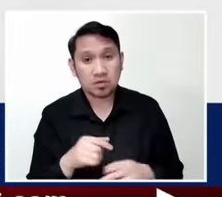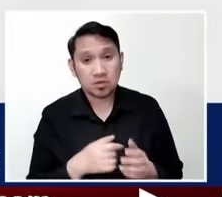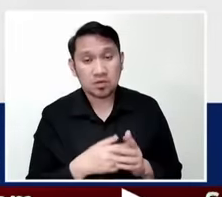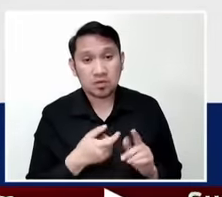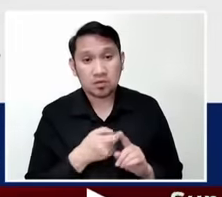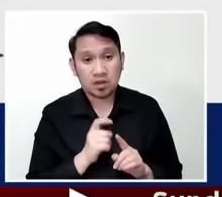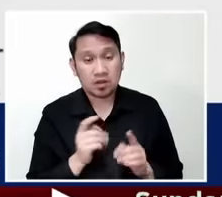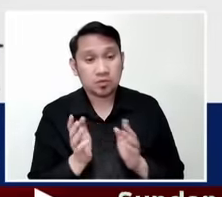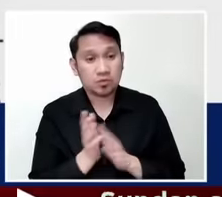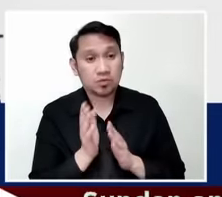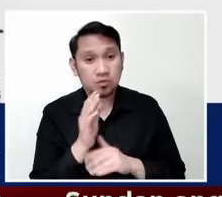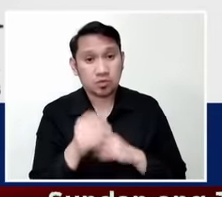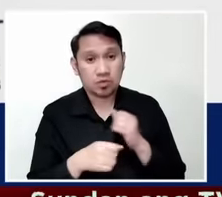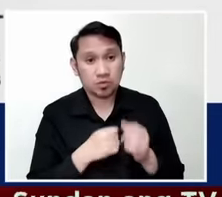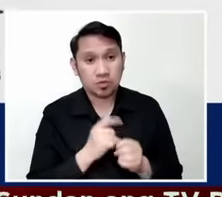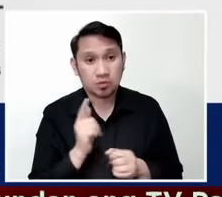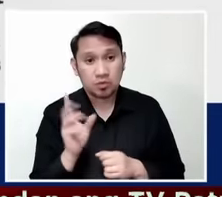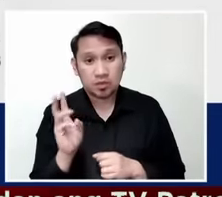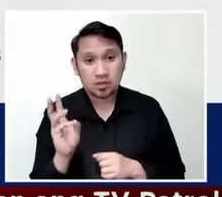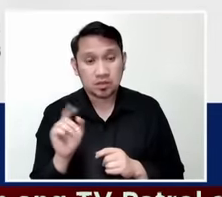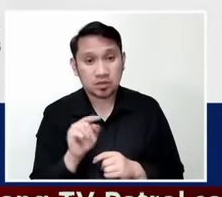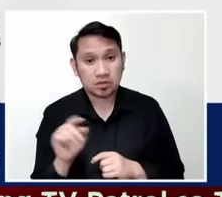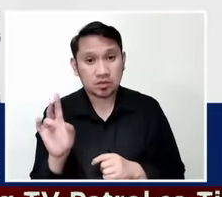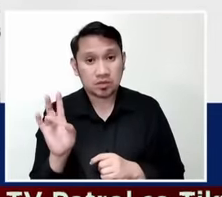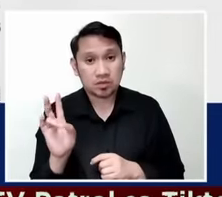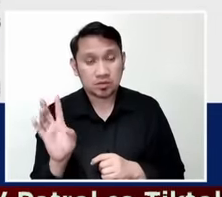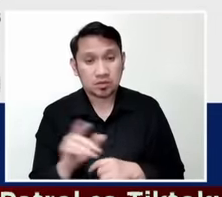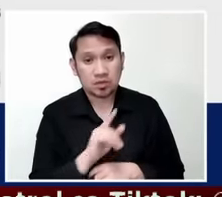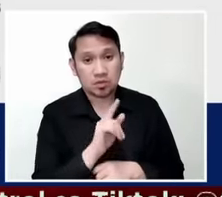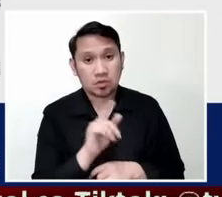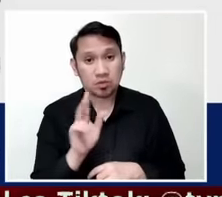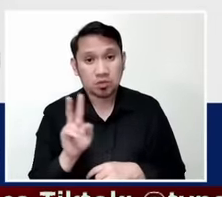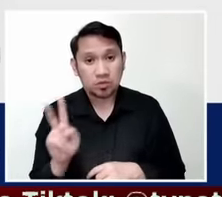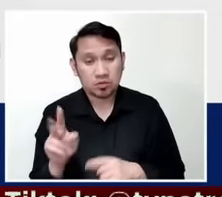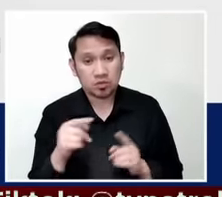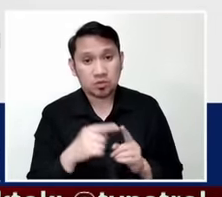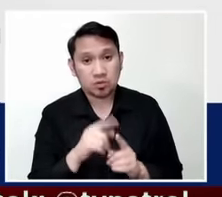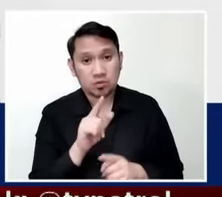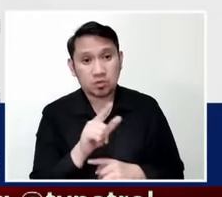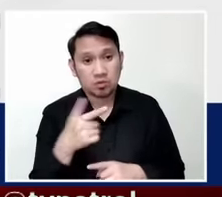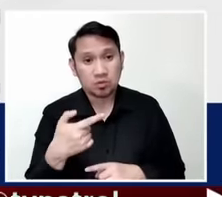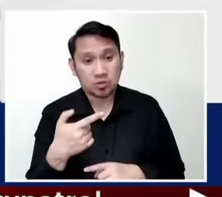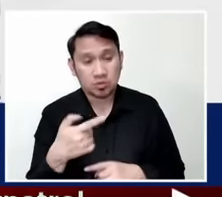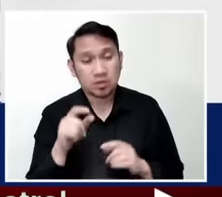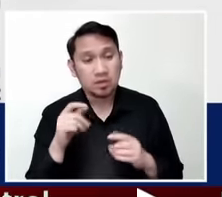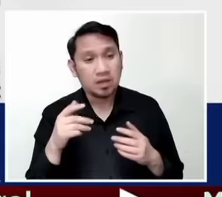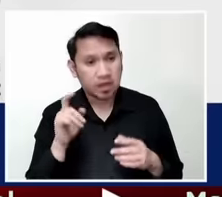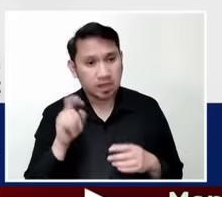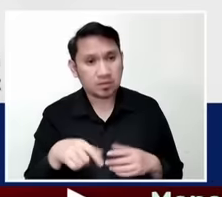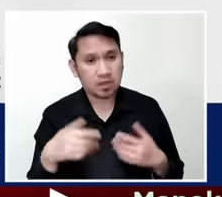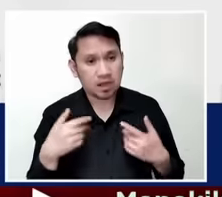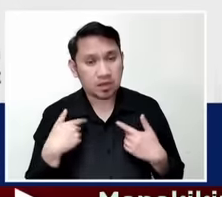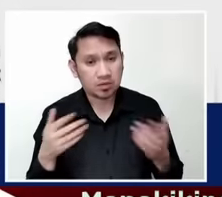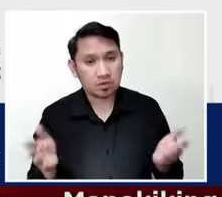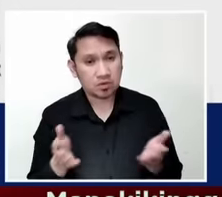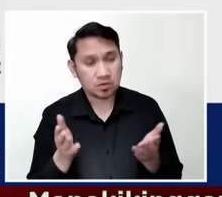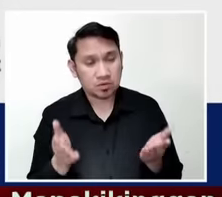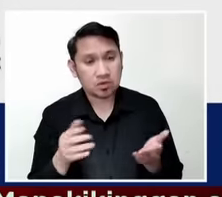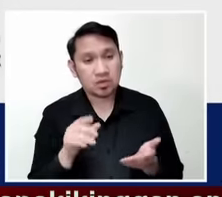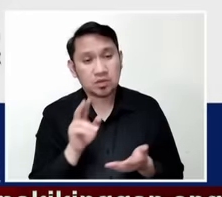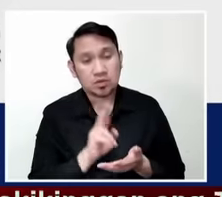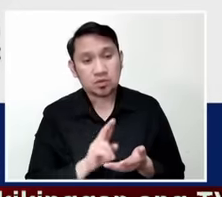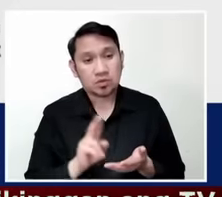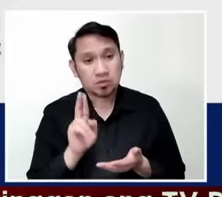year 2016-2017 hanggang 2020 hanggang 2021 lang dapat nag-aalok ang mga state universities